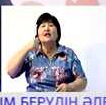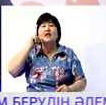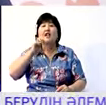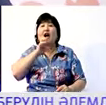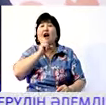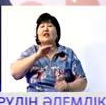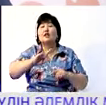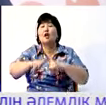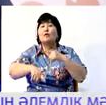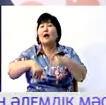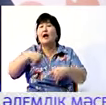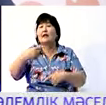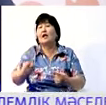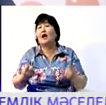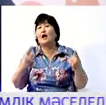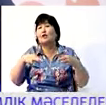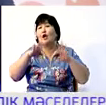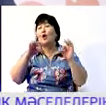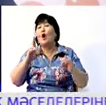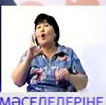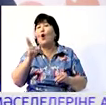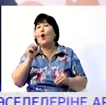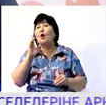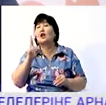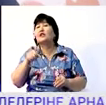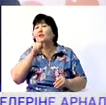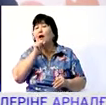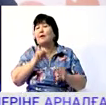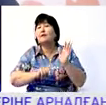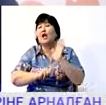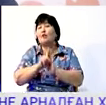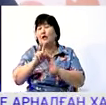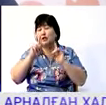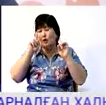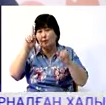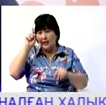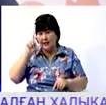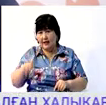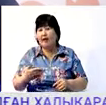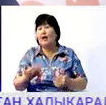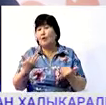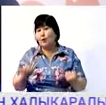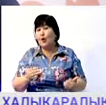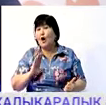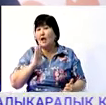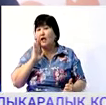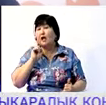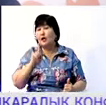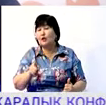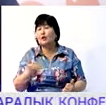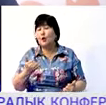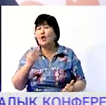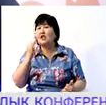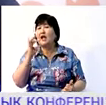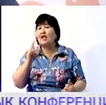балаға мирас болып жалғасып келе жатқан төл өнер қорықтығымыздан бері қарай бастау алған белгілі. Бүгінгі таңға дейін сол белгілі